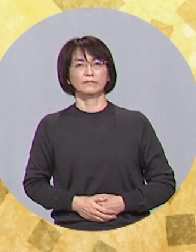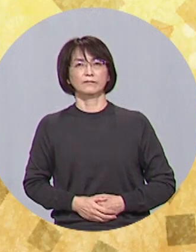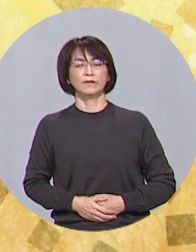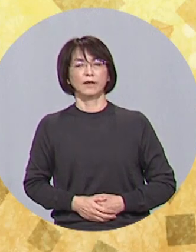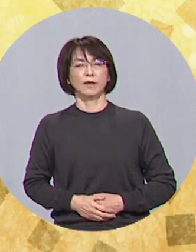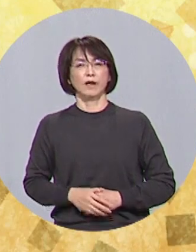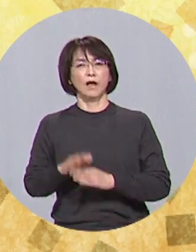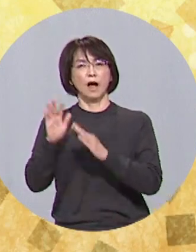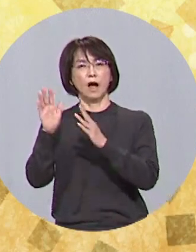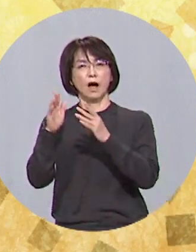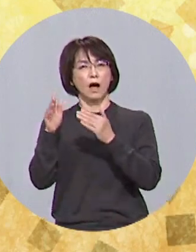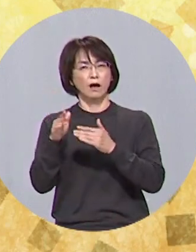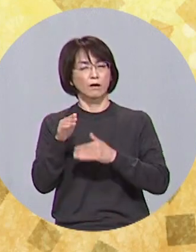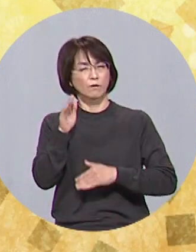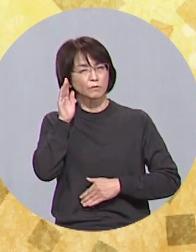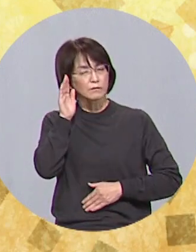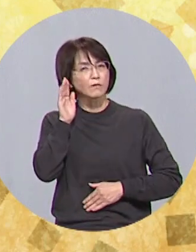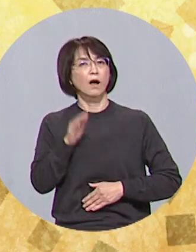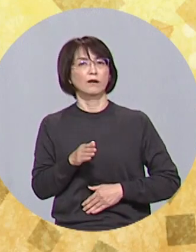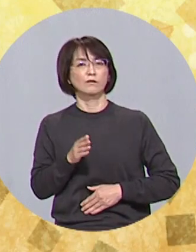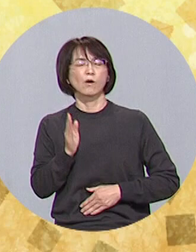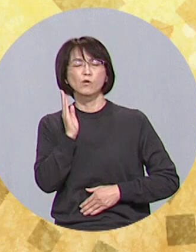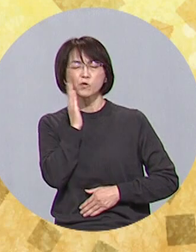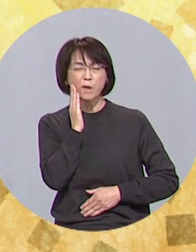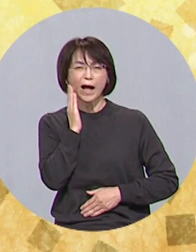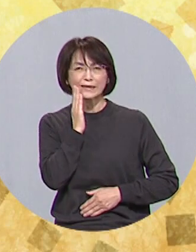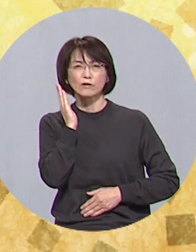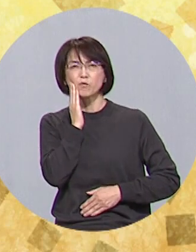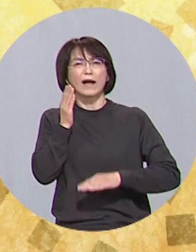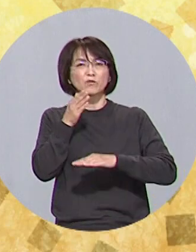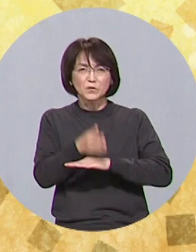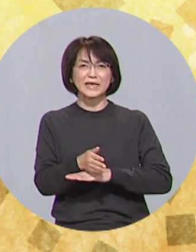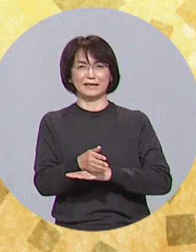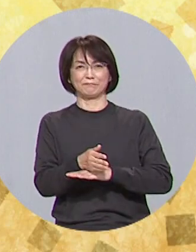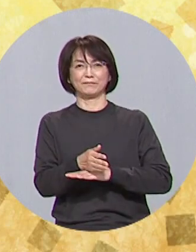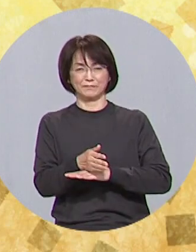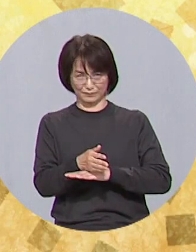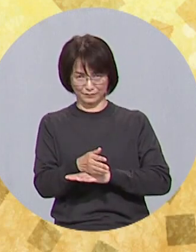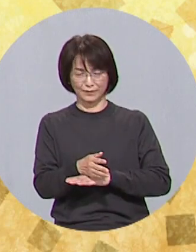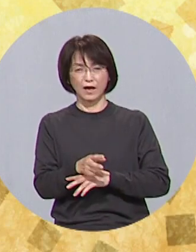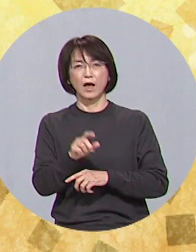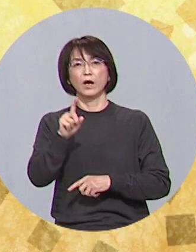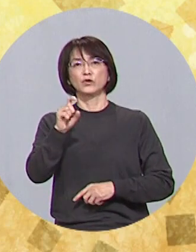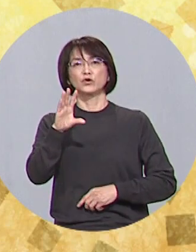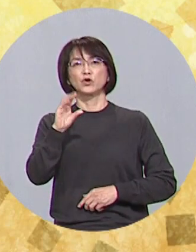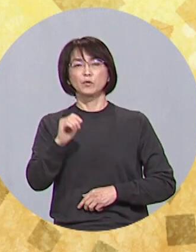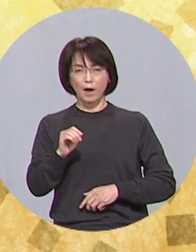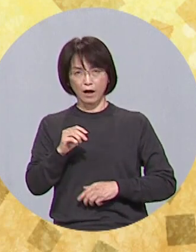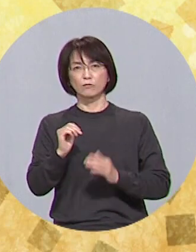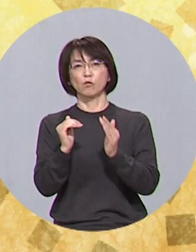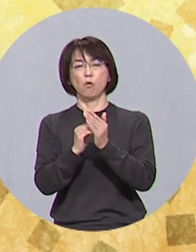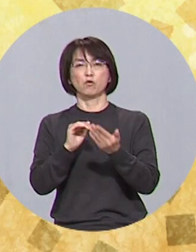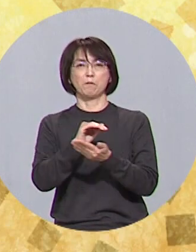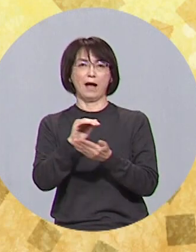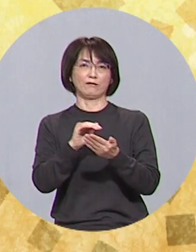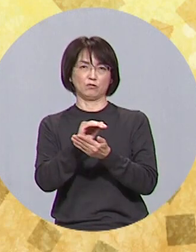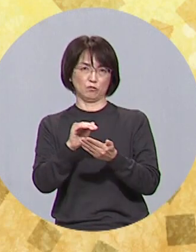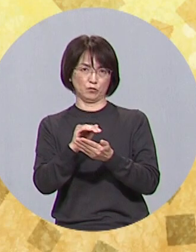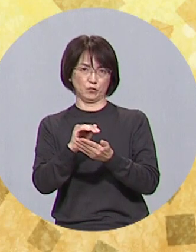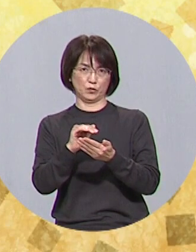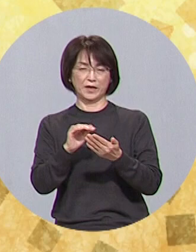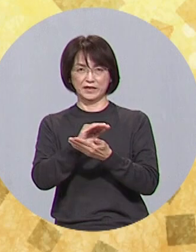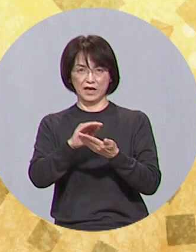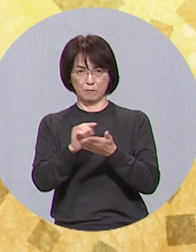風が語りかけます。うまい、うますぎる十万石まんじゅう、埼玉銘